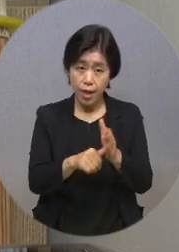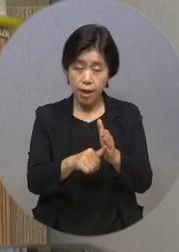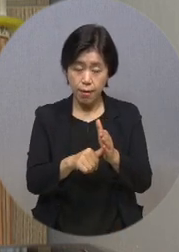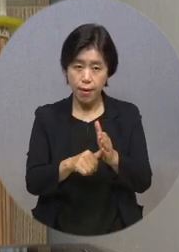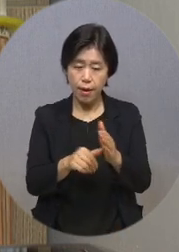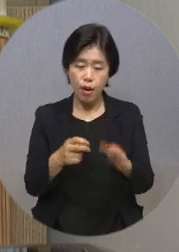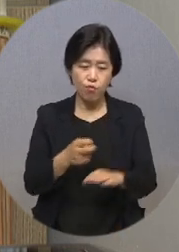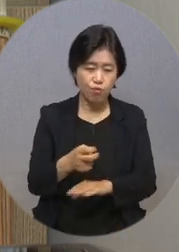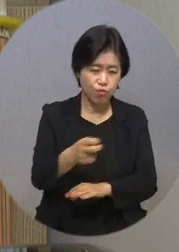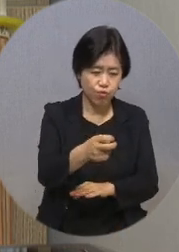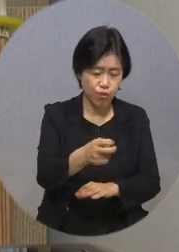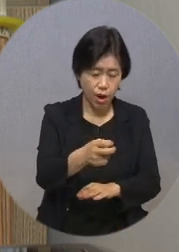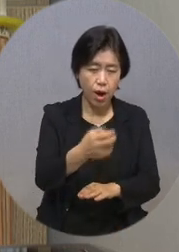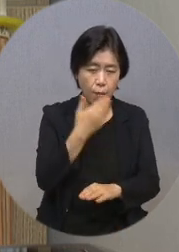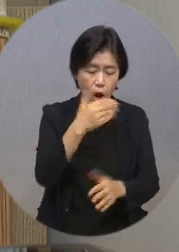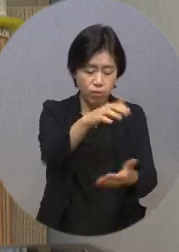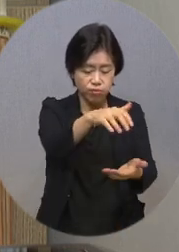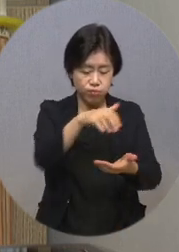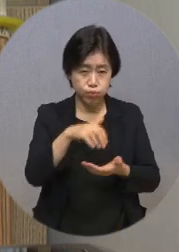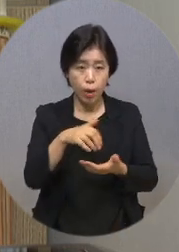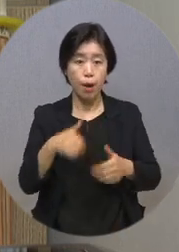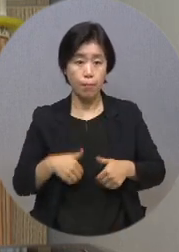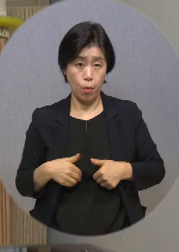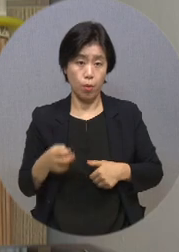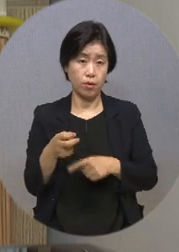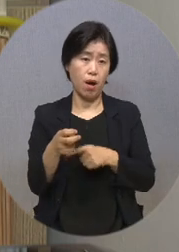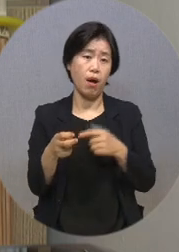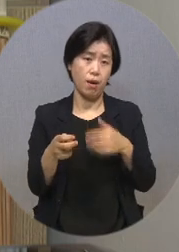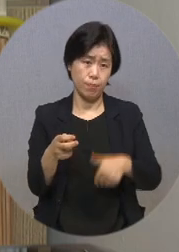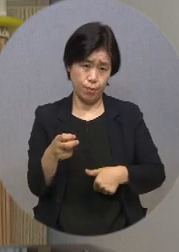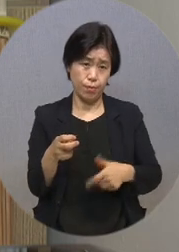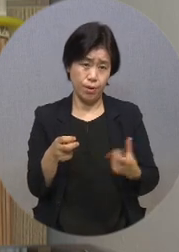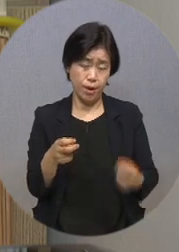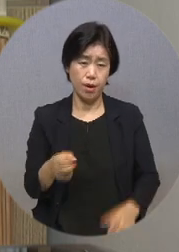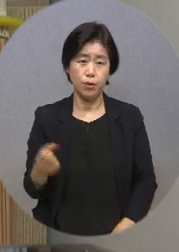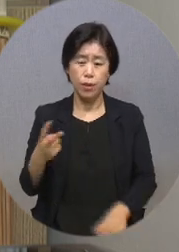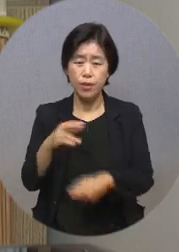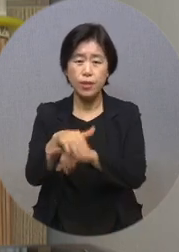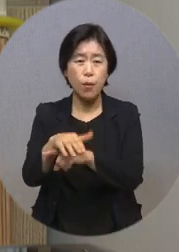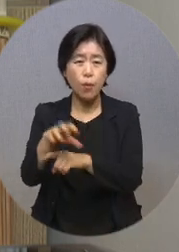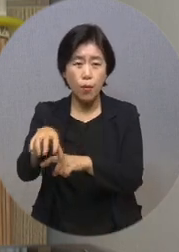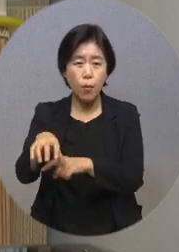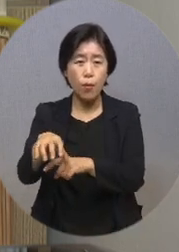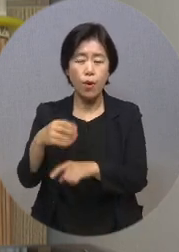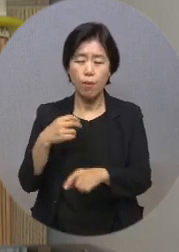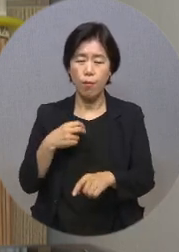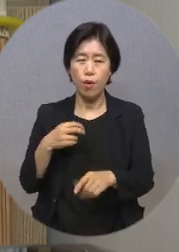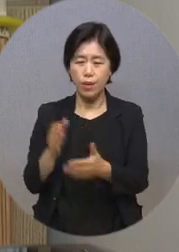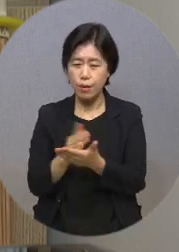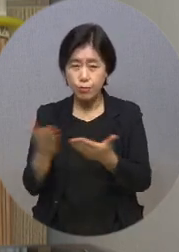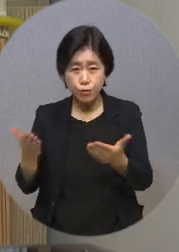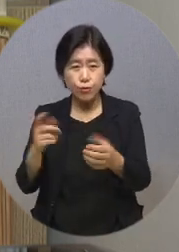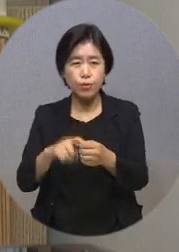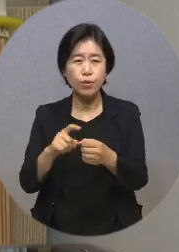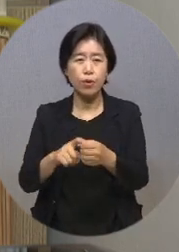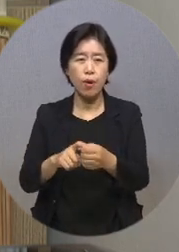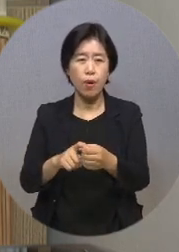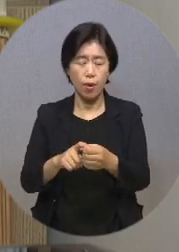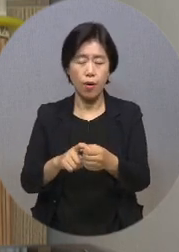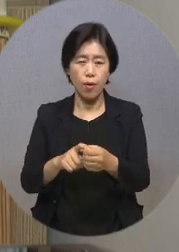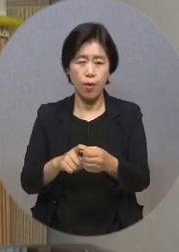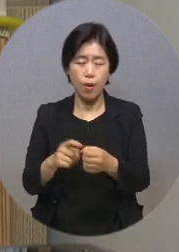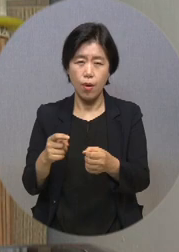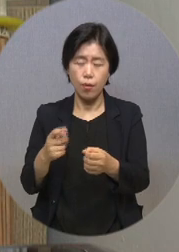시골 마을길 혹은 조천 읍내라든가 도담동, 종촌동에 있는 임대아파트라든가 이런 데 계신 이용자분들에게